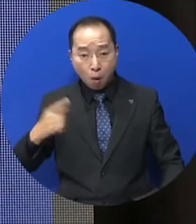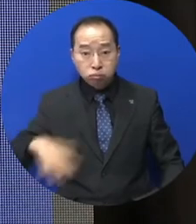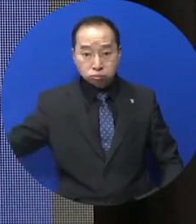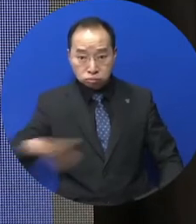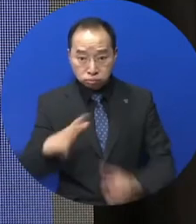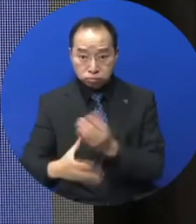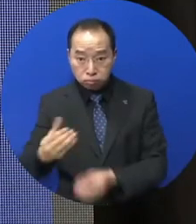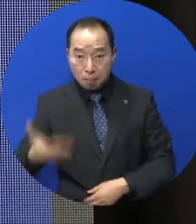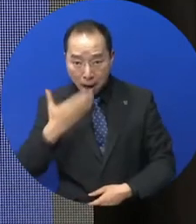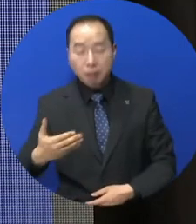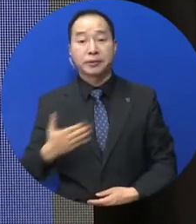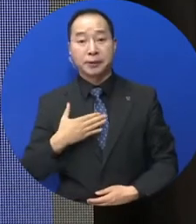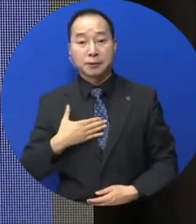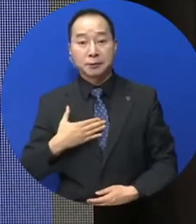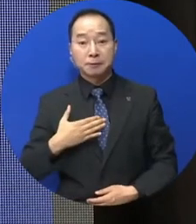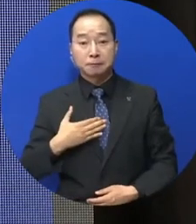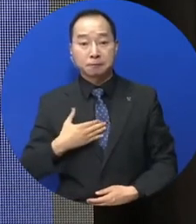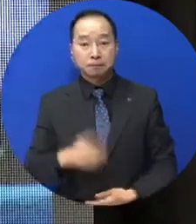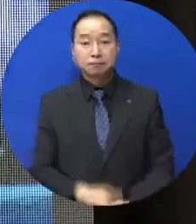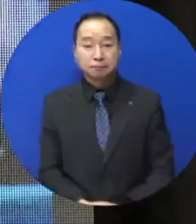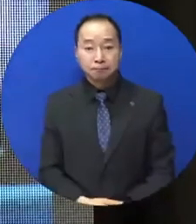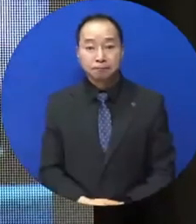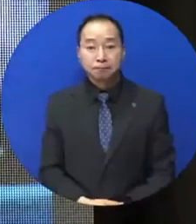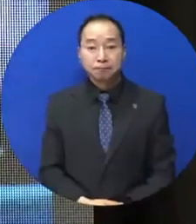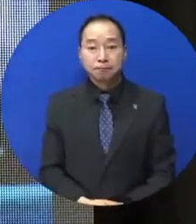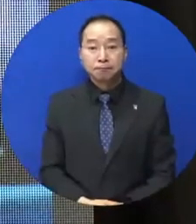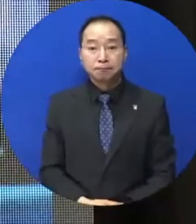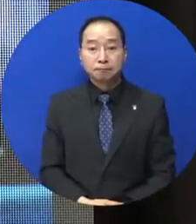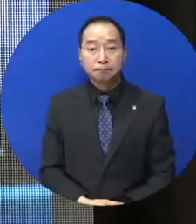여러분에게 감히 말씀드리겠습니다.